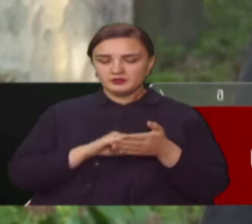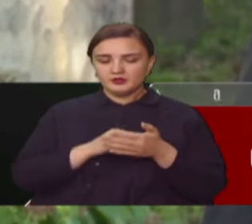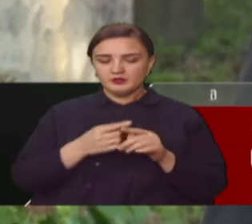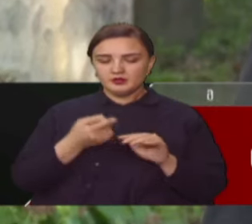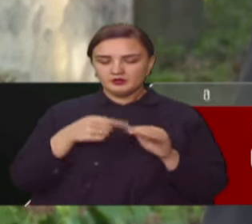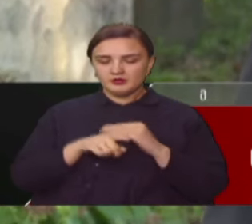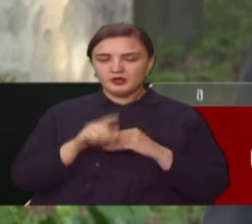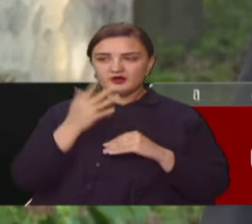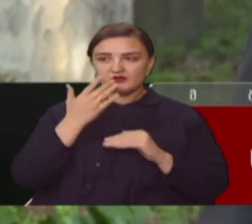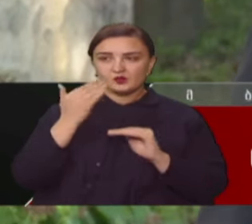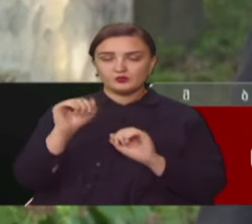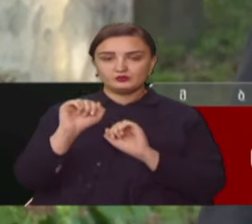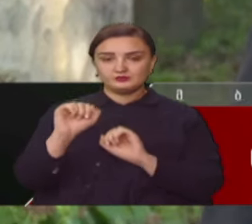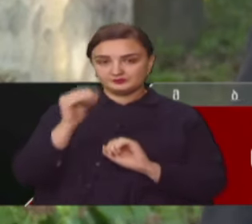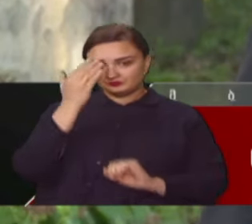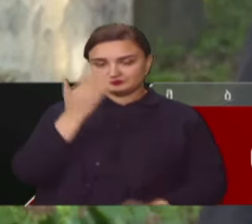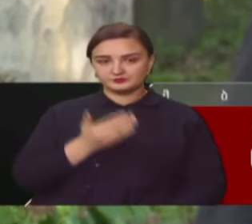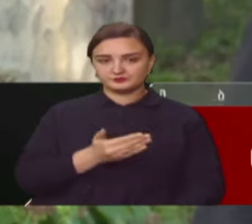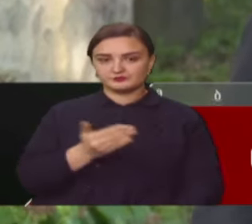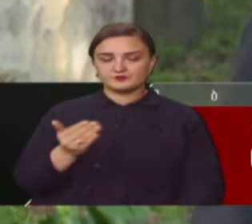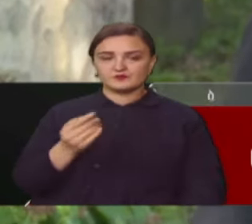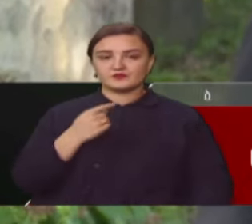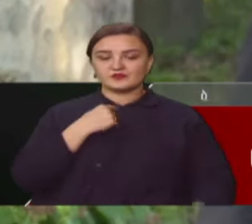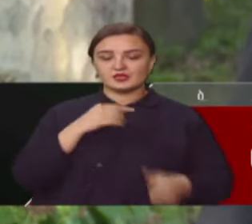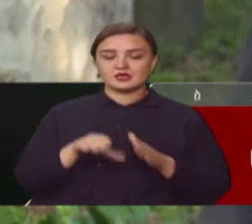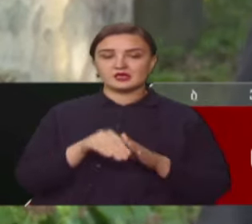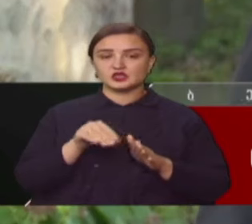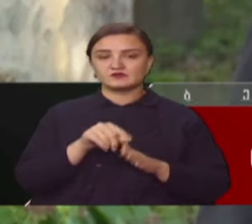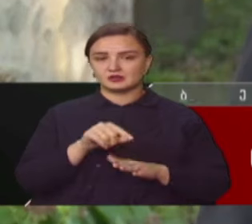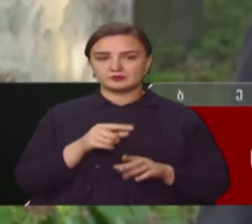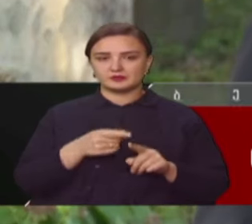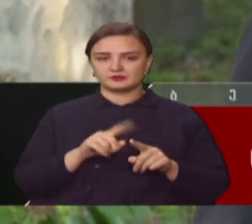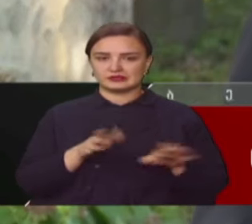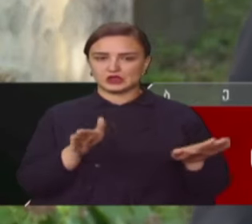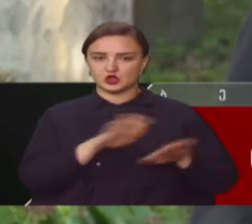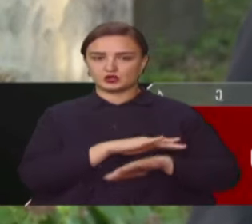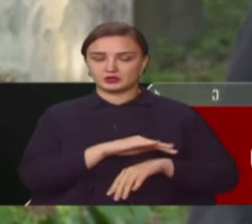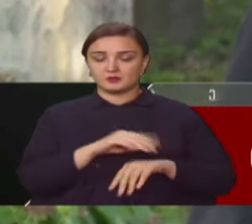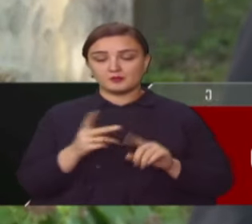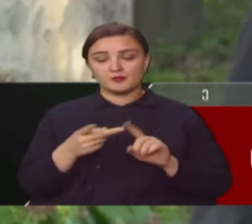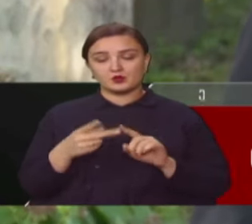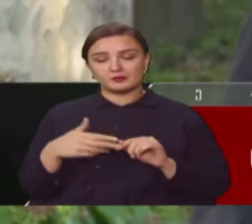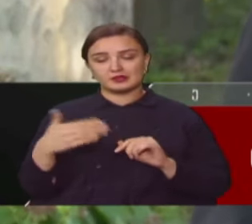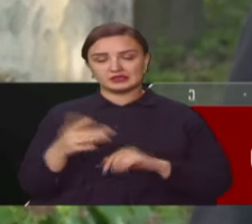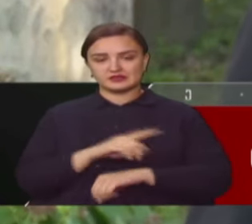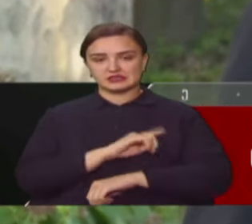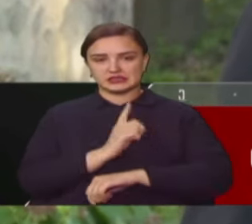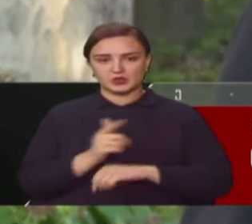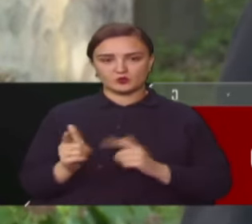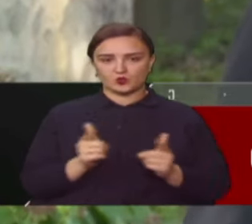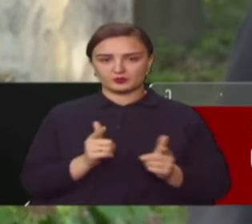გამომდინარე, პროევროპული ამომრჩევლების ნაწილმა რეფერენდუმის იგნორირება მოახდინა. მეორე მხრივ, ძლიერი მობილიზაცია